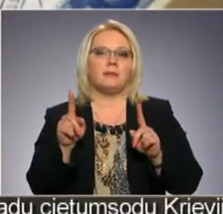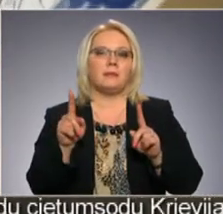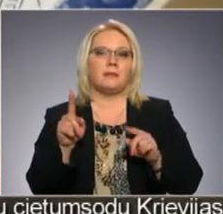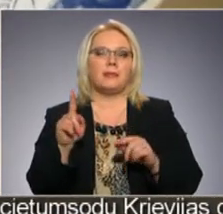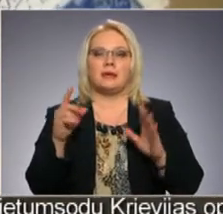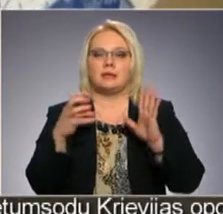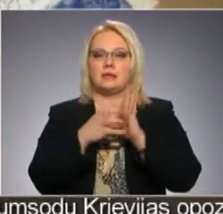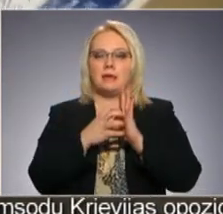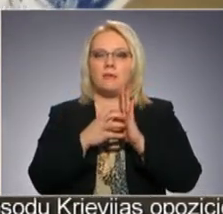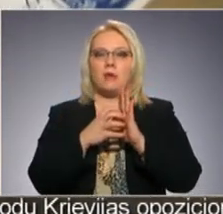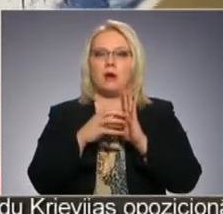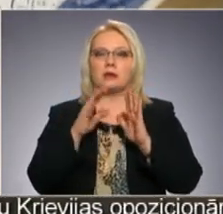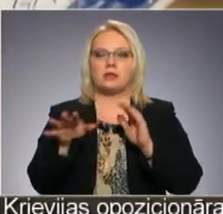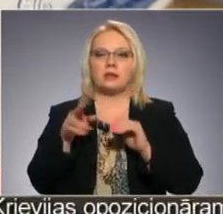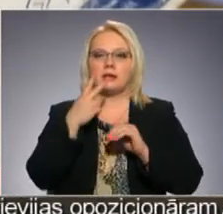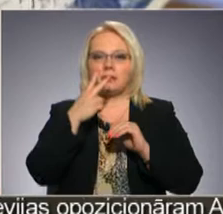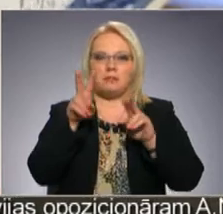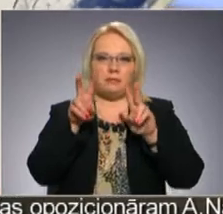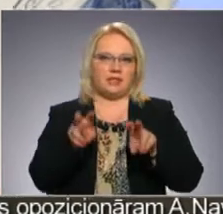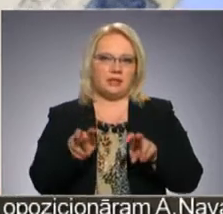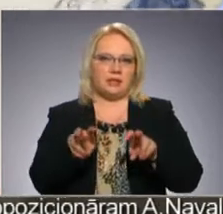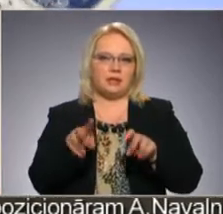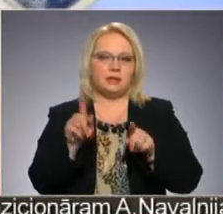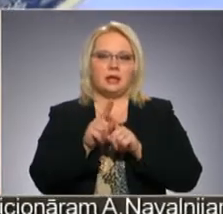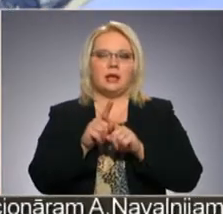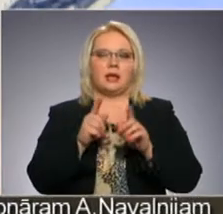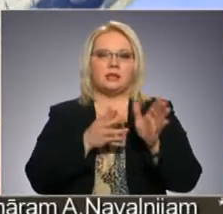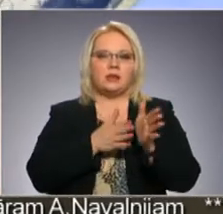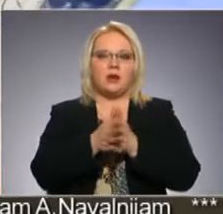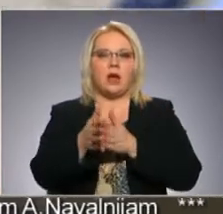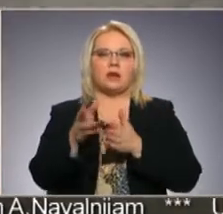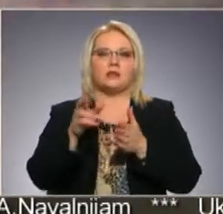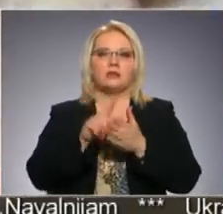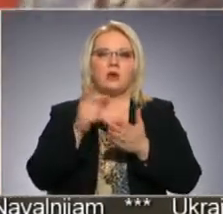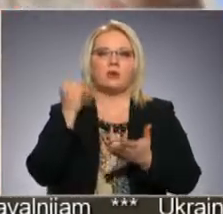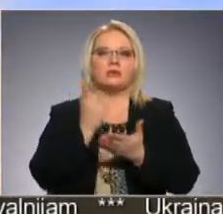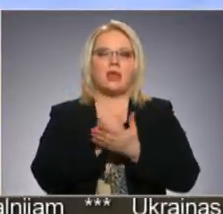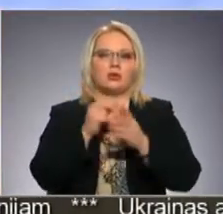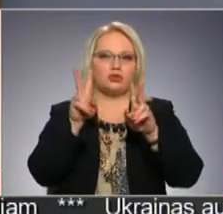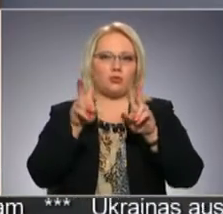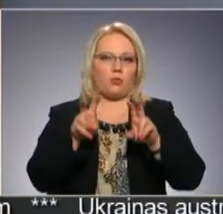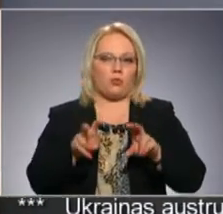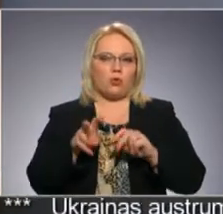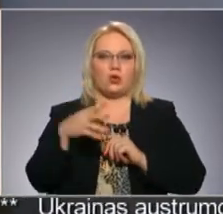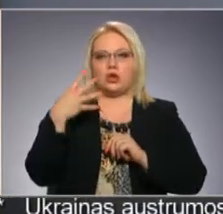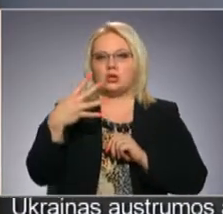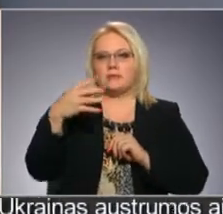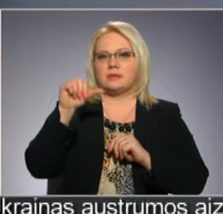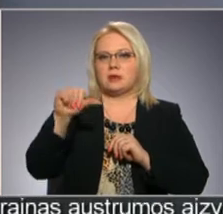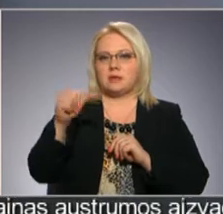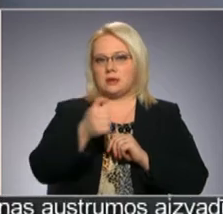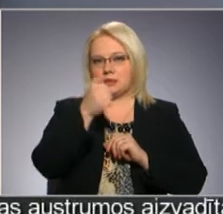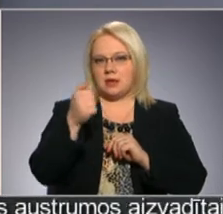ir zīmogs prasmotrena. Tātad viņš ir gājis, šī vēstule ir caur cenzūru, jo ir 46.